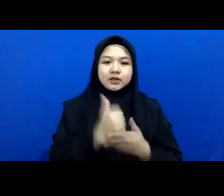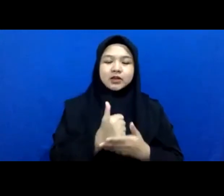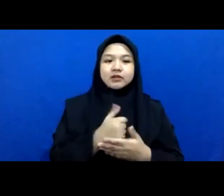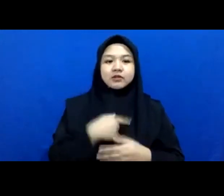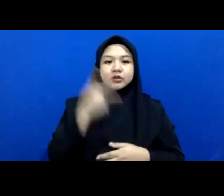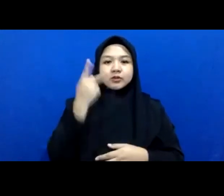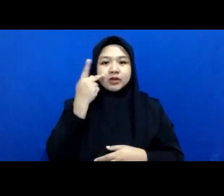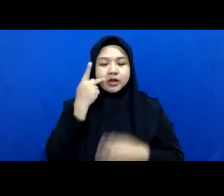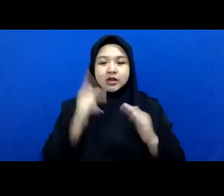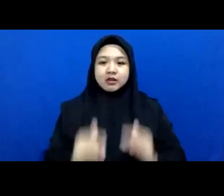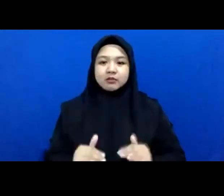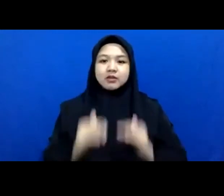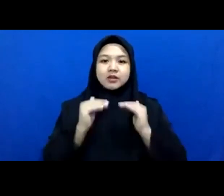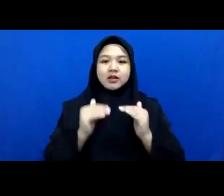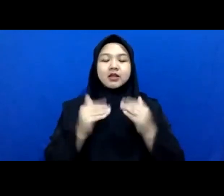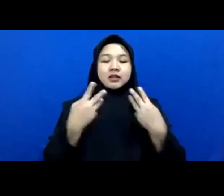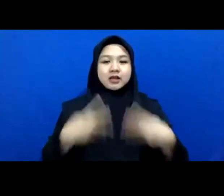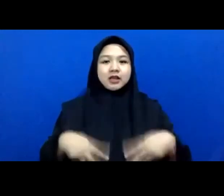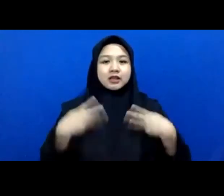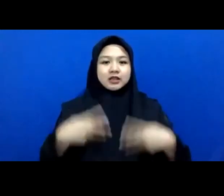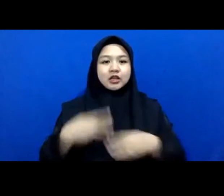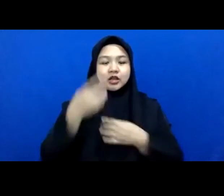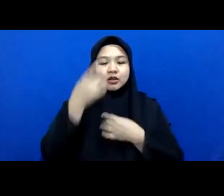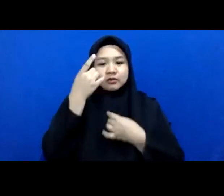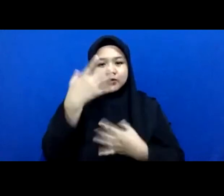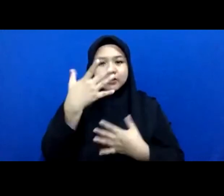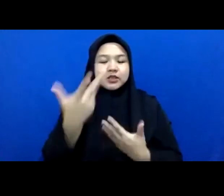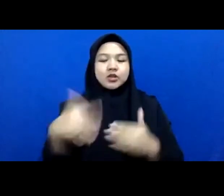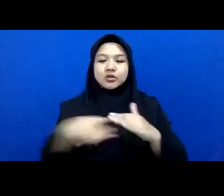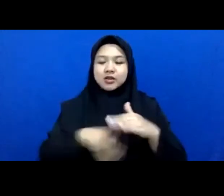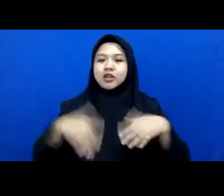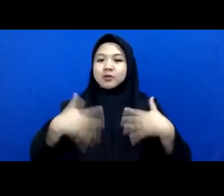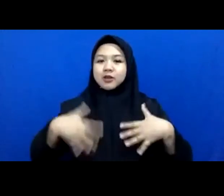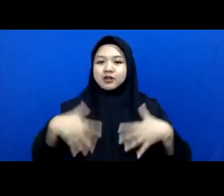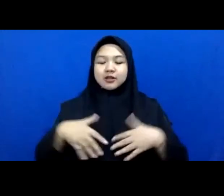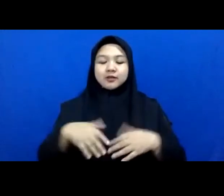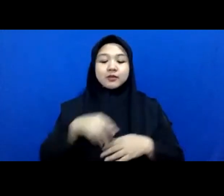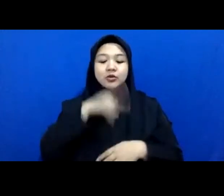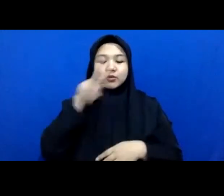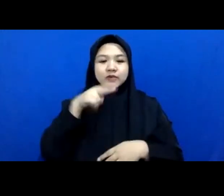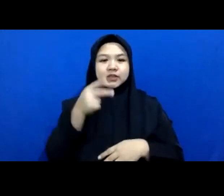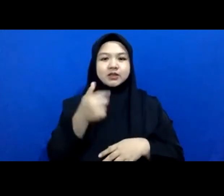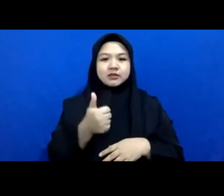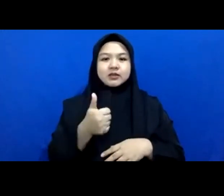dan meningkatkan etika profesi dan juga standar praktik. Supervisi juga bisa menjadi wadah untuk bisa